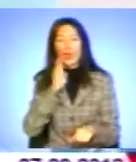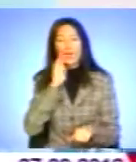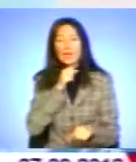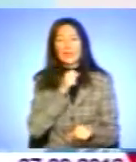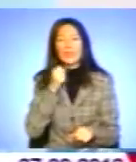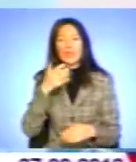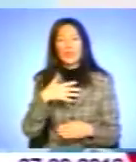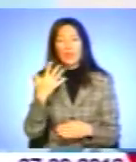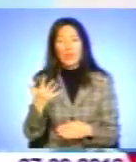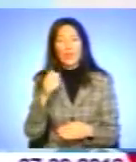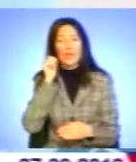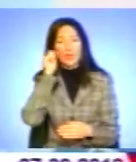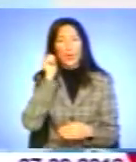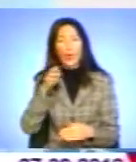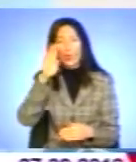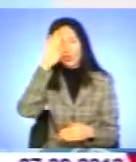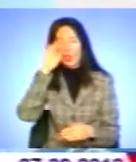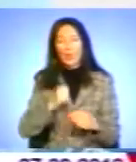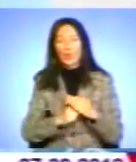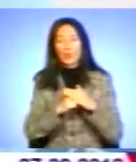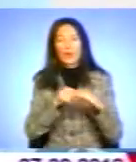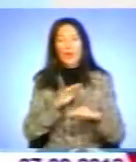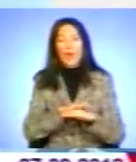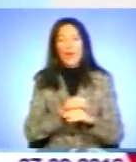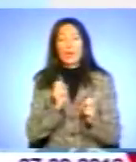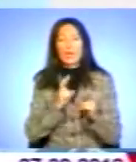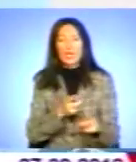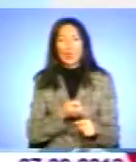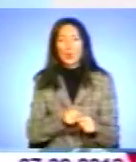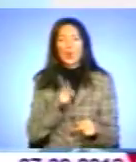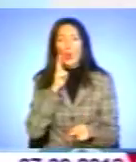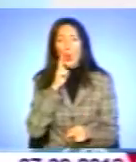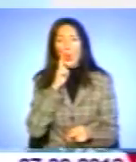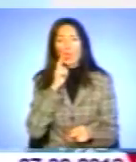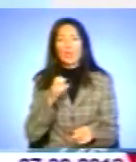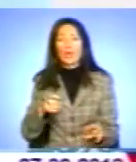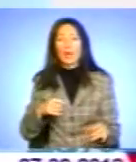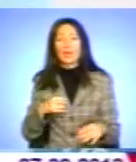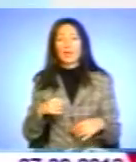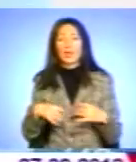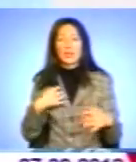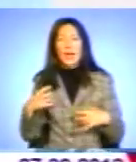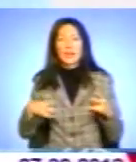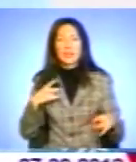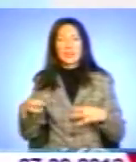55 років. Мужчини – основний фактор ризику – це куріння, стрес і